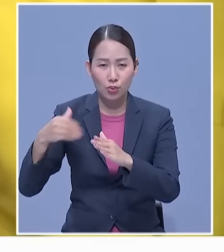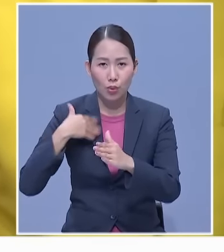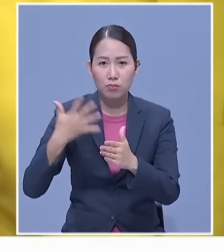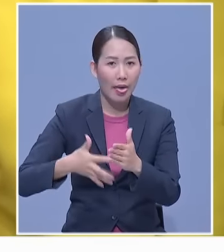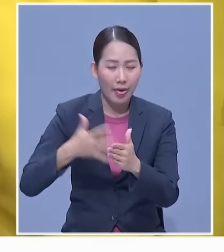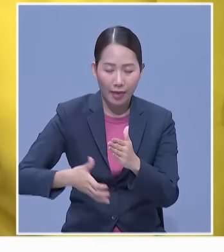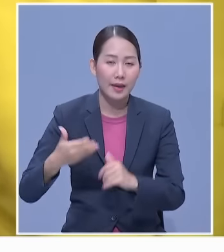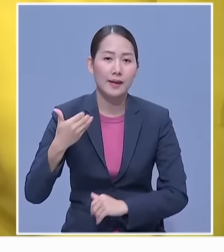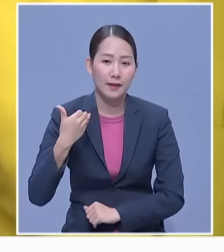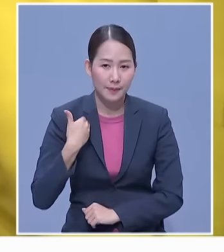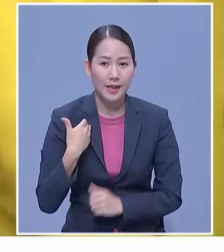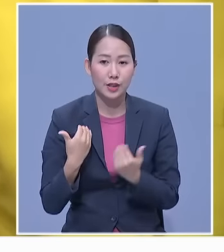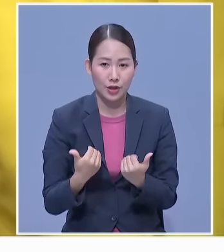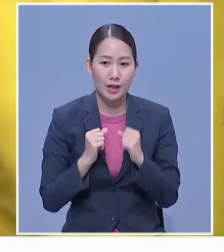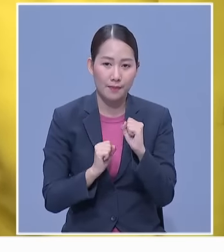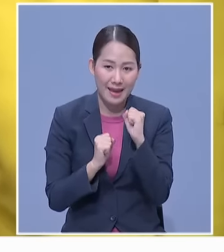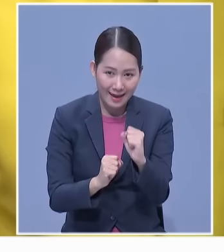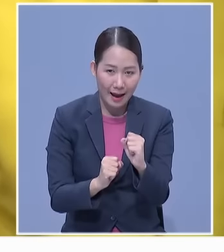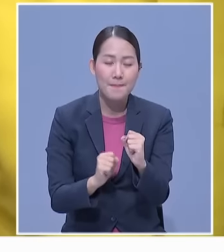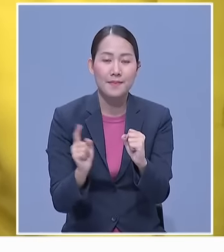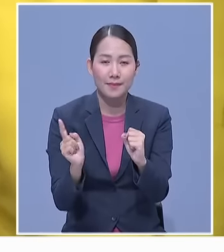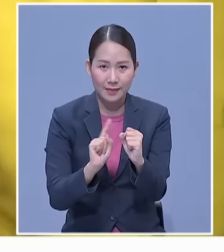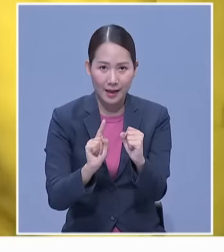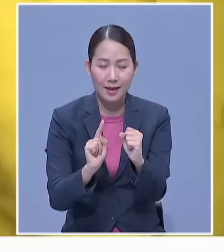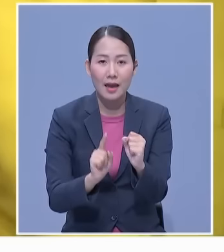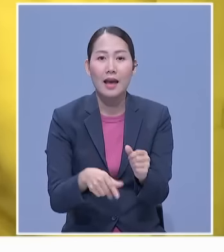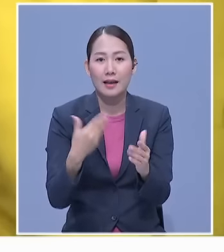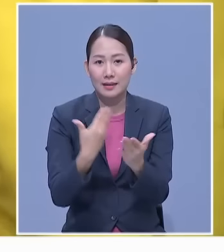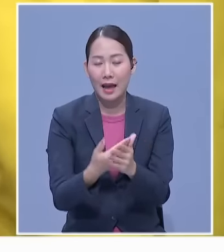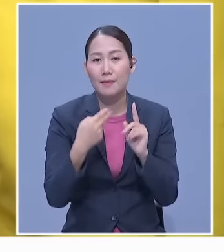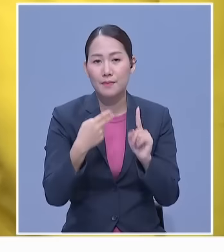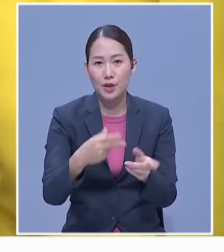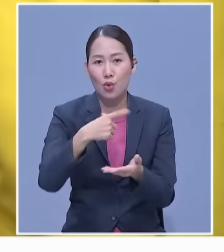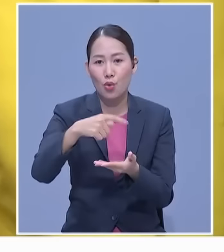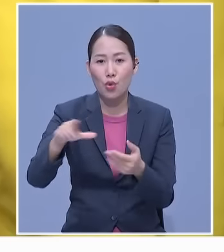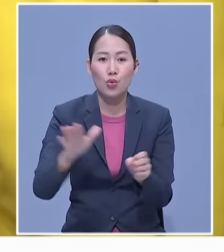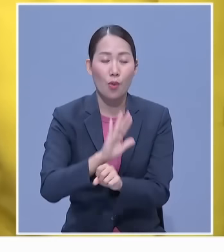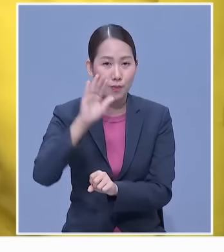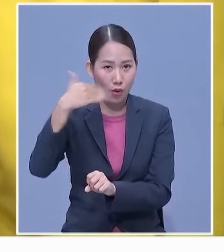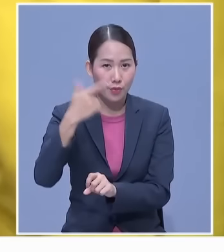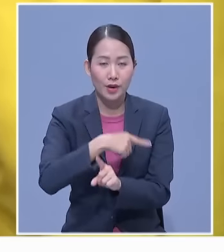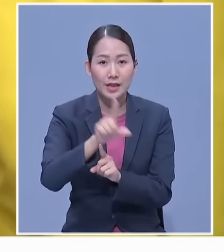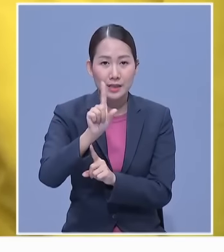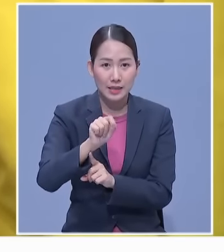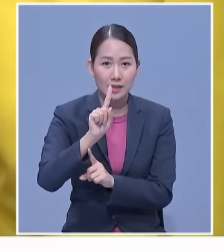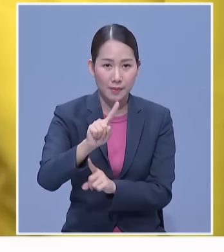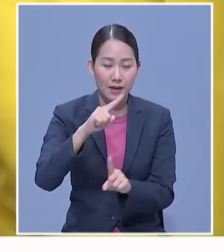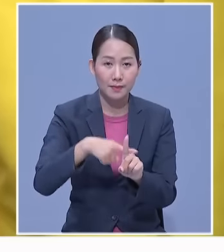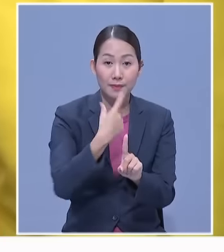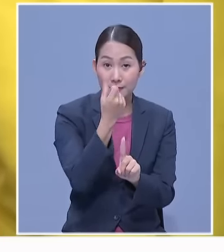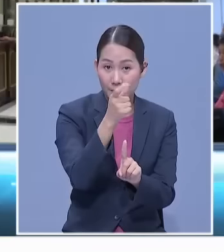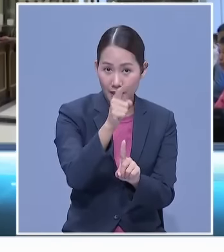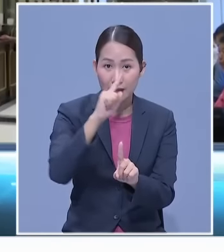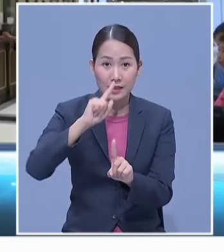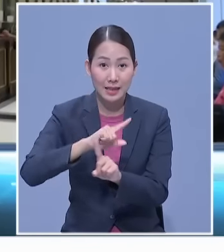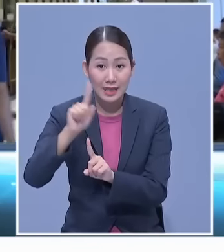การทยอยโอนไปแล้วนะคะแล้วก็เหลือมีการโอนเพิ่มอีก 2รอบนะคะนั่นก็คือวันที่ 21พฤศจิกายนกับ 21ธันวาคม